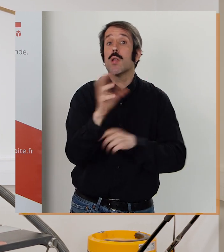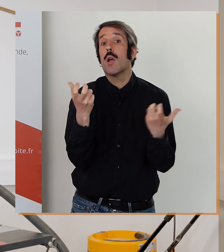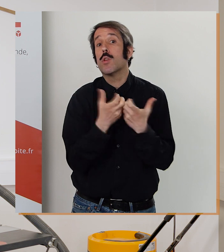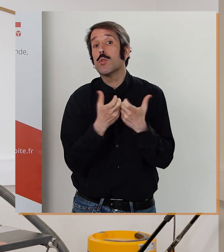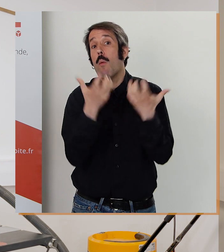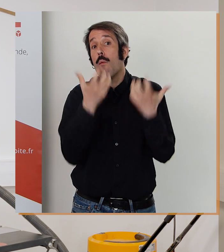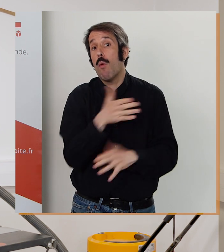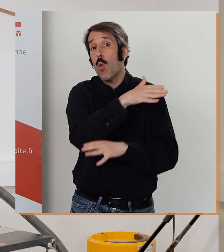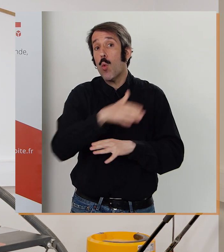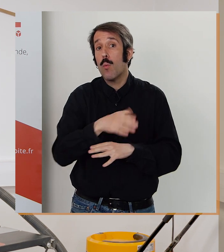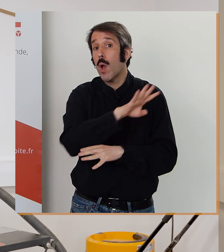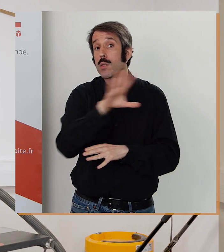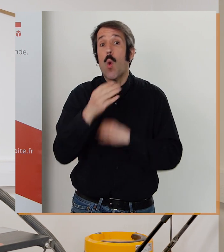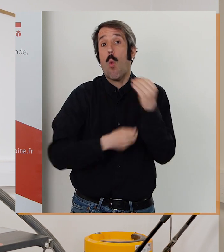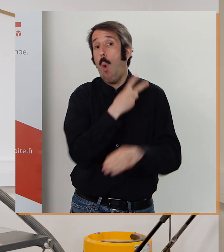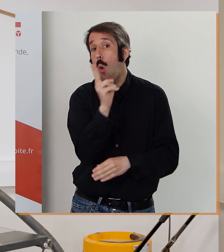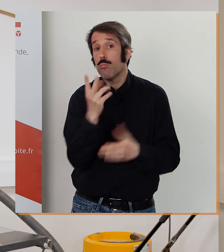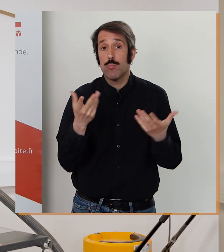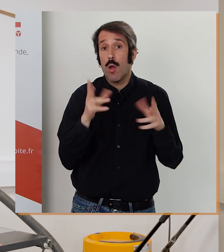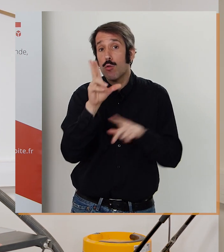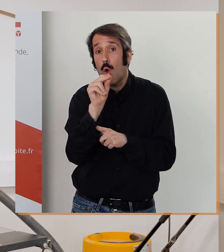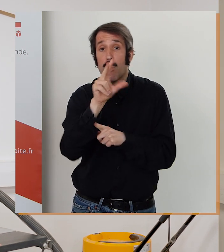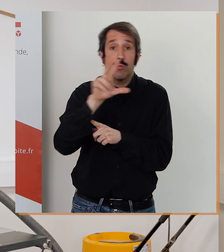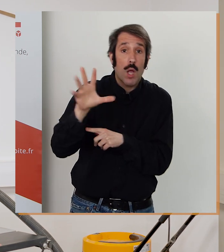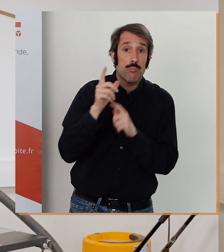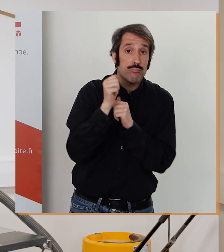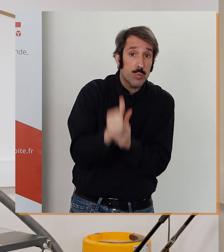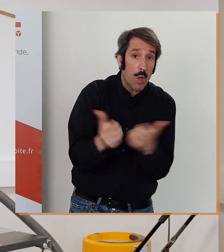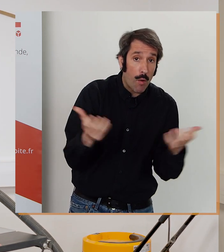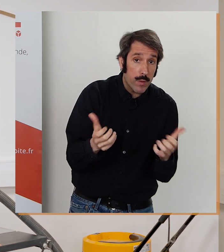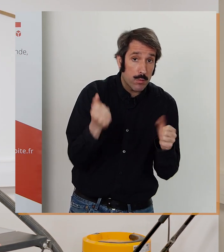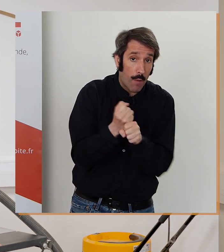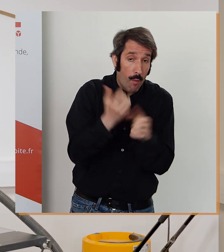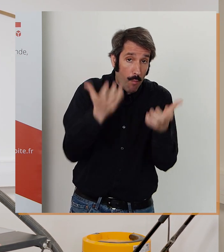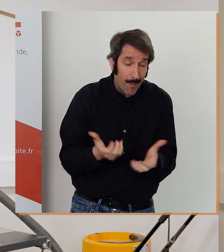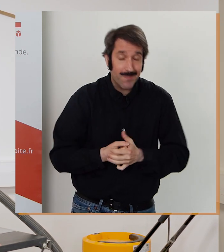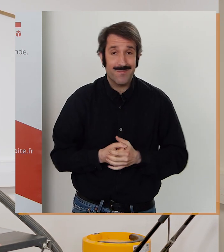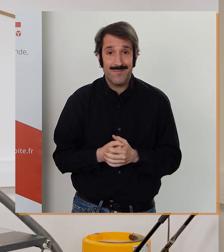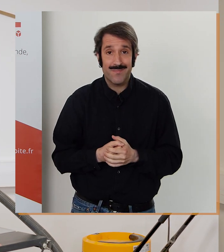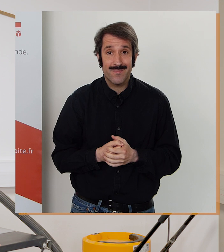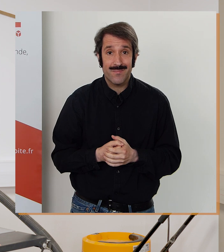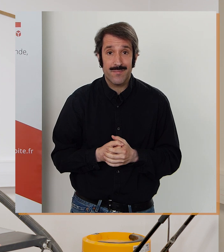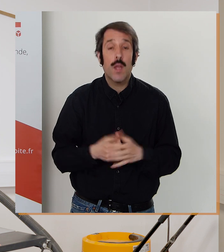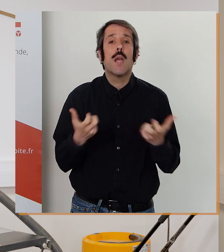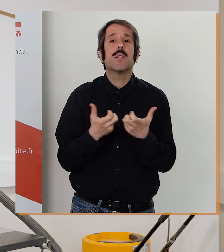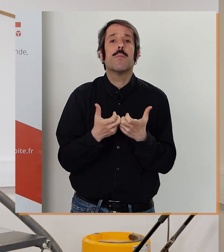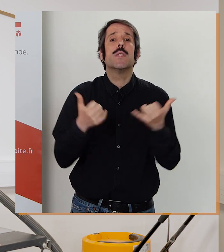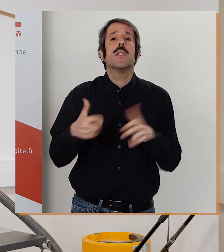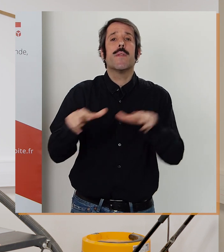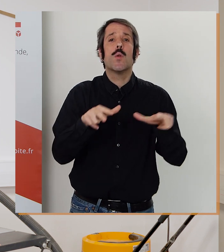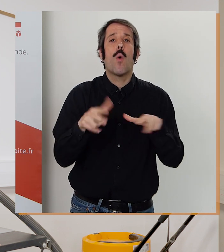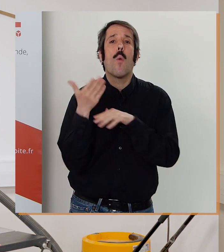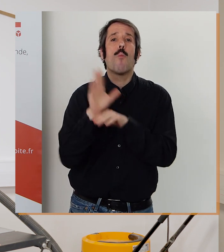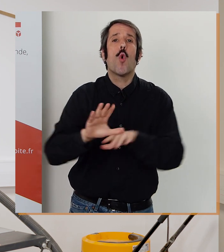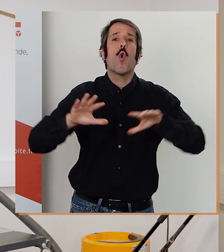par exemple, si on fait faire une coupe à 45 degrés, ou un autre angle, 30 degrés, 35. Ce sera à vous de voir en fonction des travaux que vous souhaitez réaliser. Par exemple, dans la vidéo, je vais